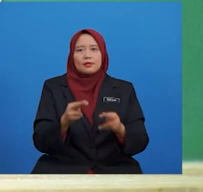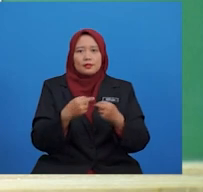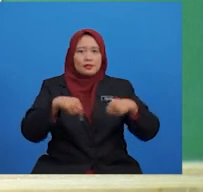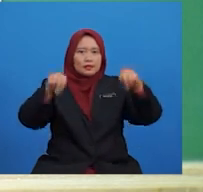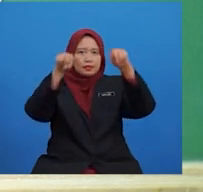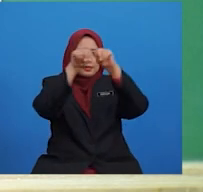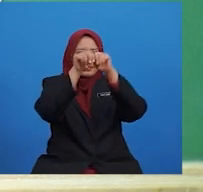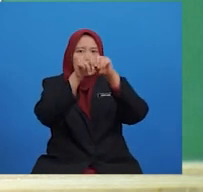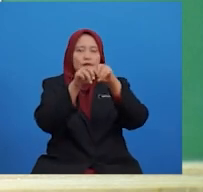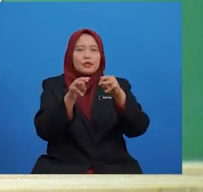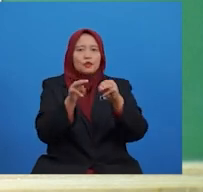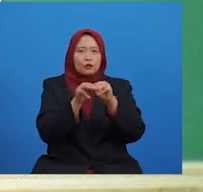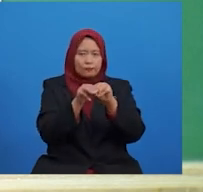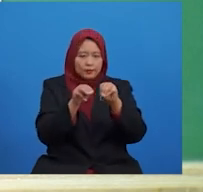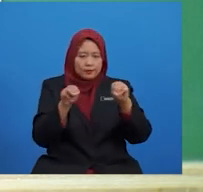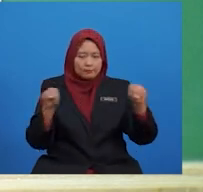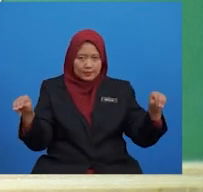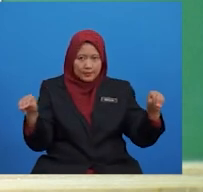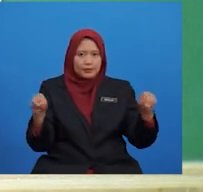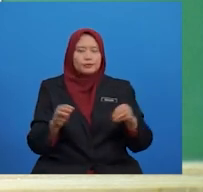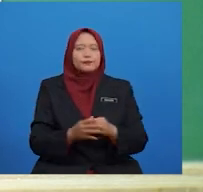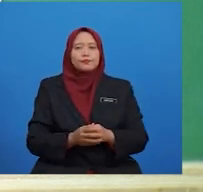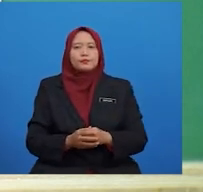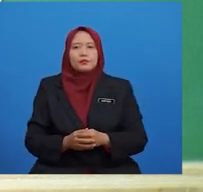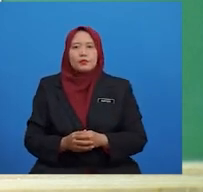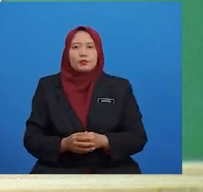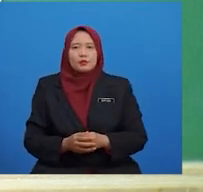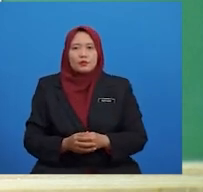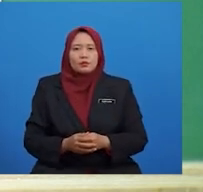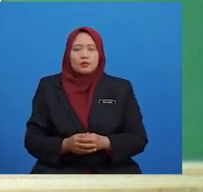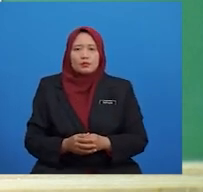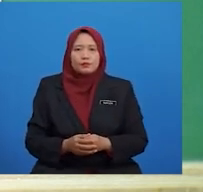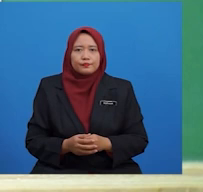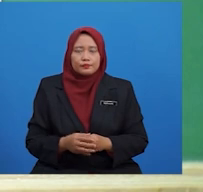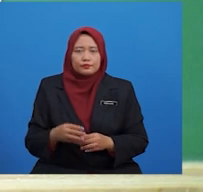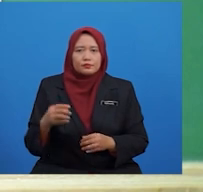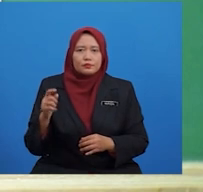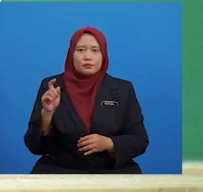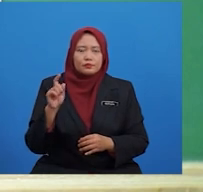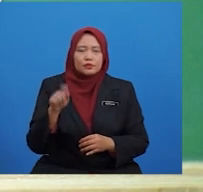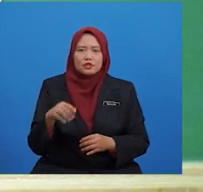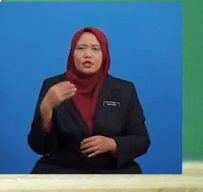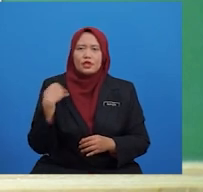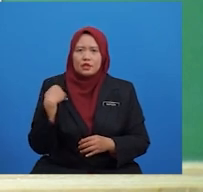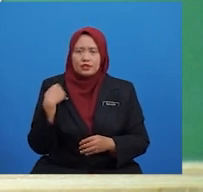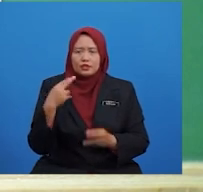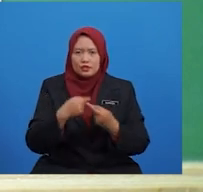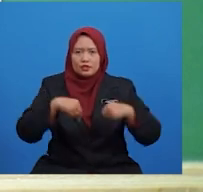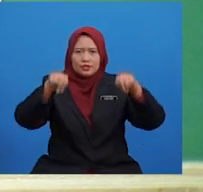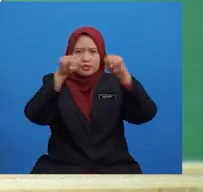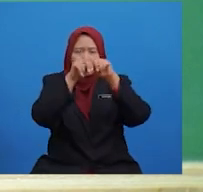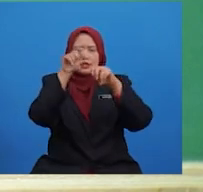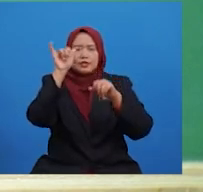Dalam dunia sebenar, terdapat beberapa nilai yang tetap dan tidak akan berubah. Contoh